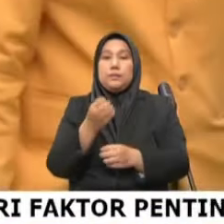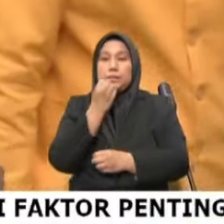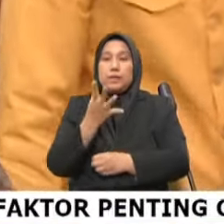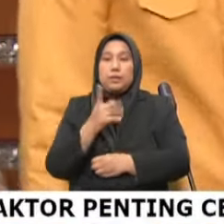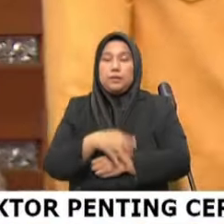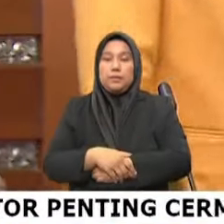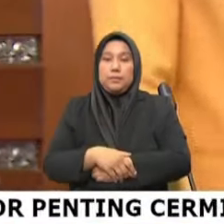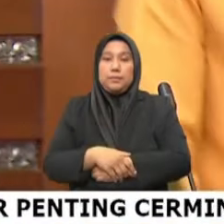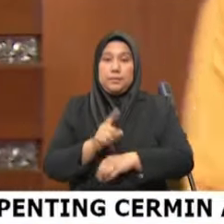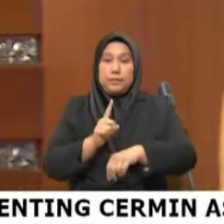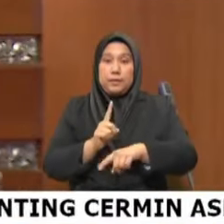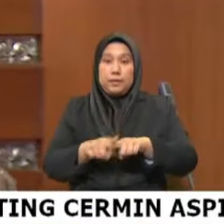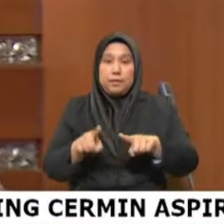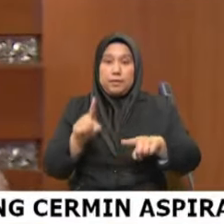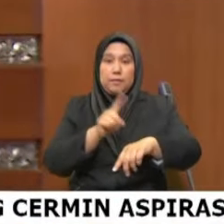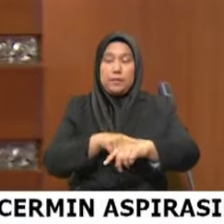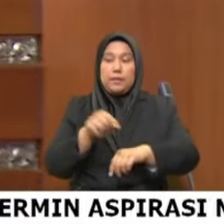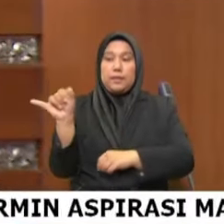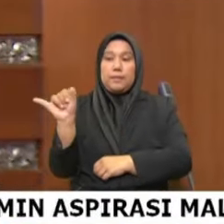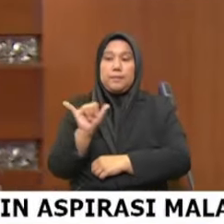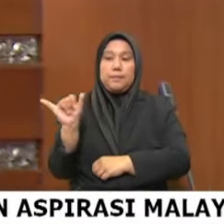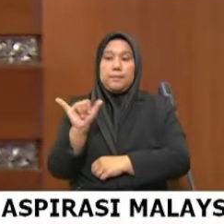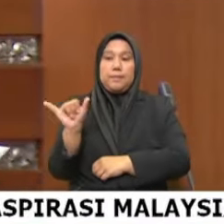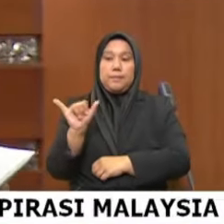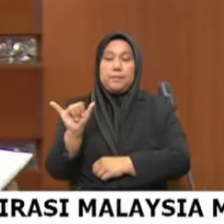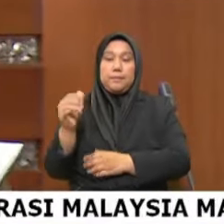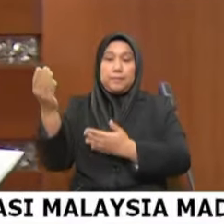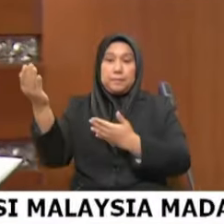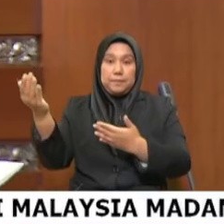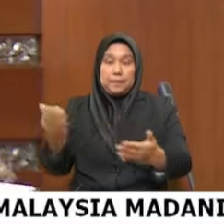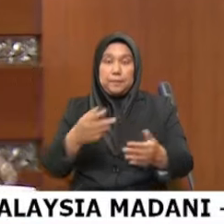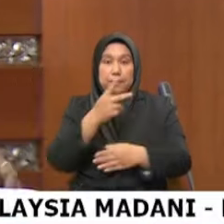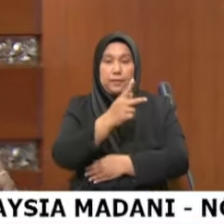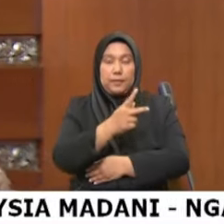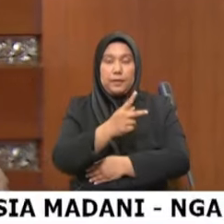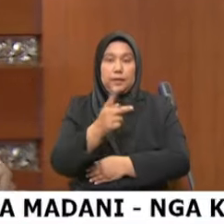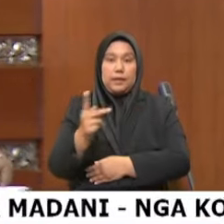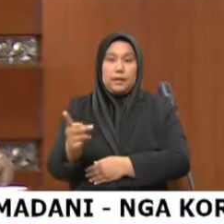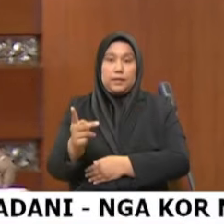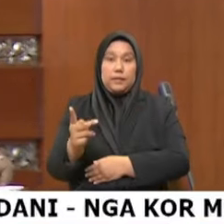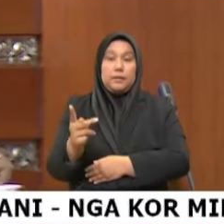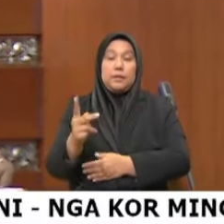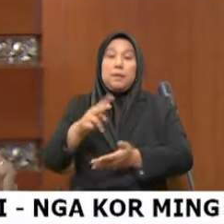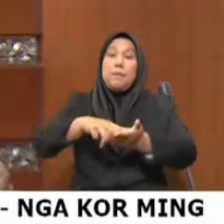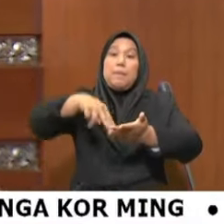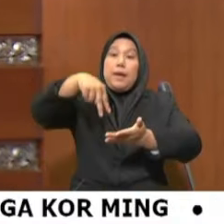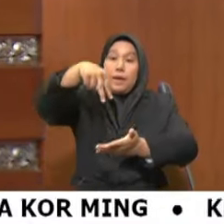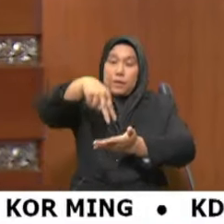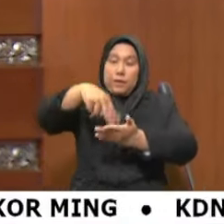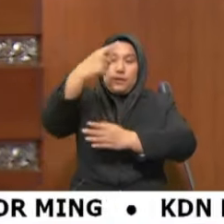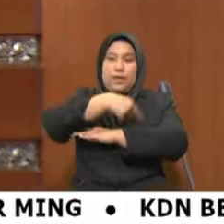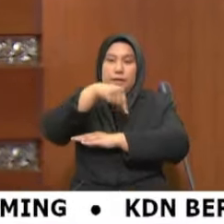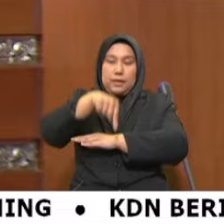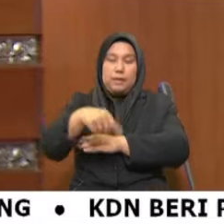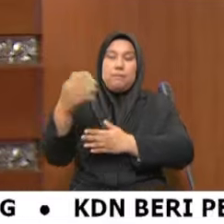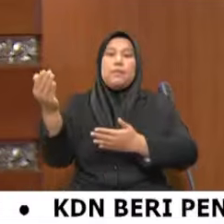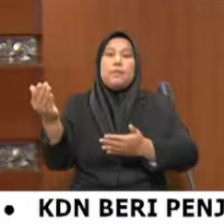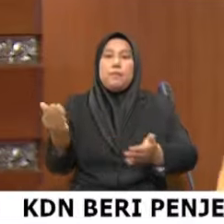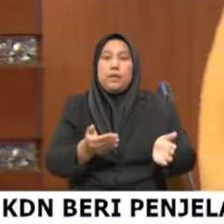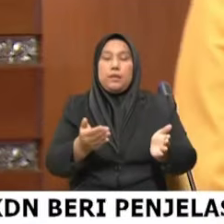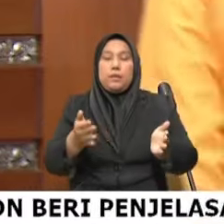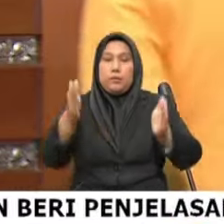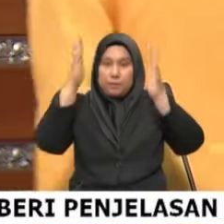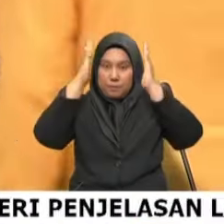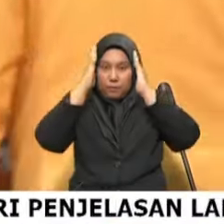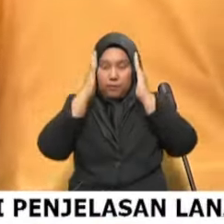sama saya telah membawa perkara ini, saya telah bangun pada hari ini untuk membawa perkara ini kepada perhatian